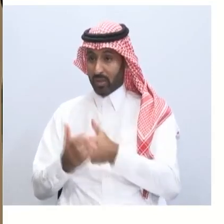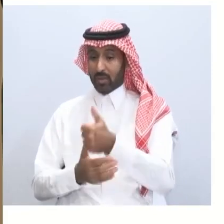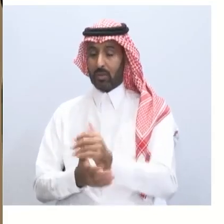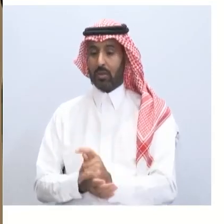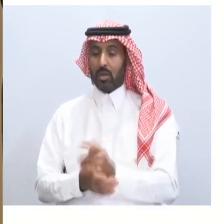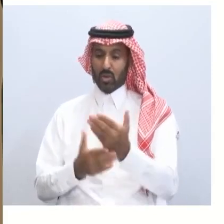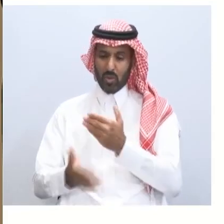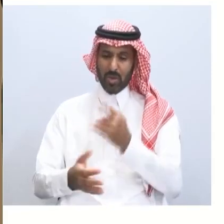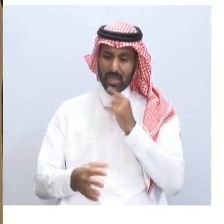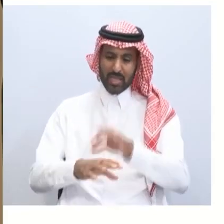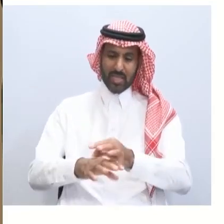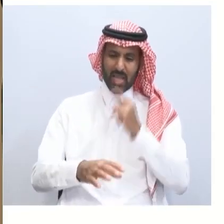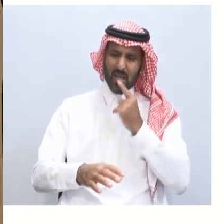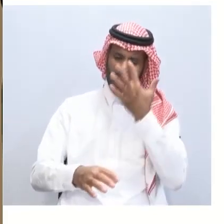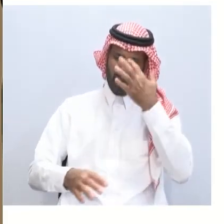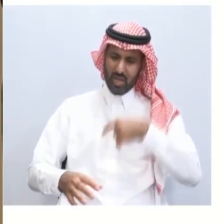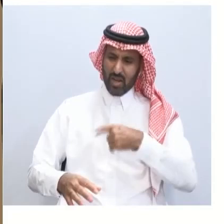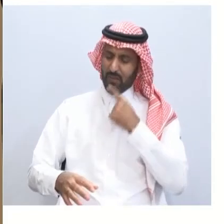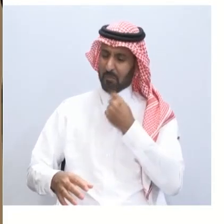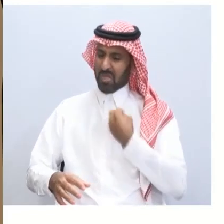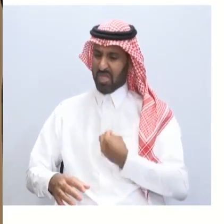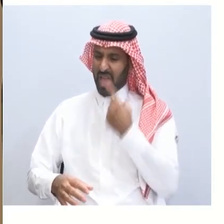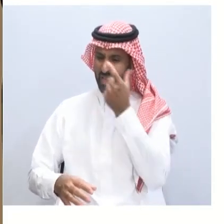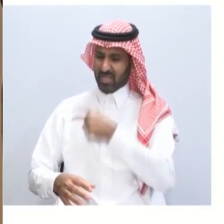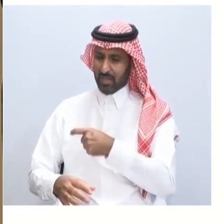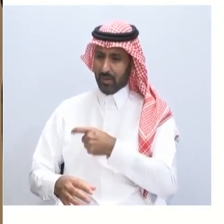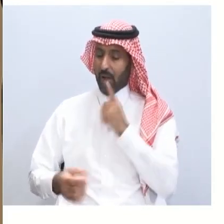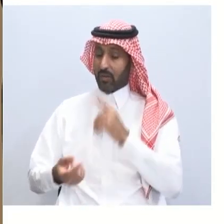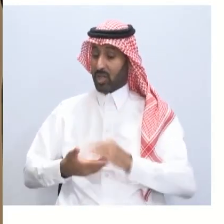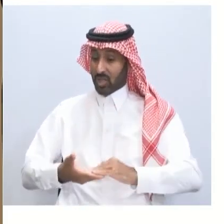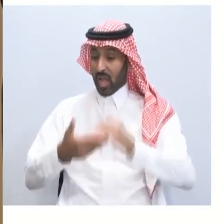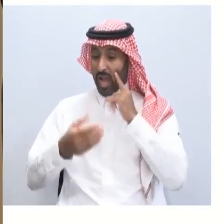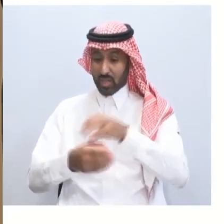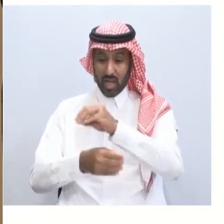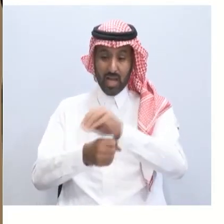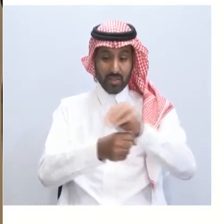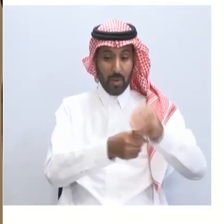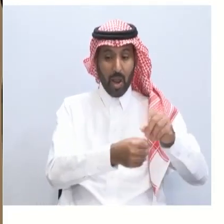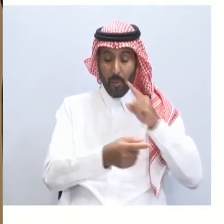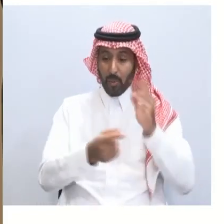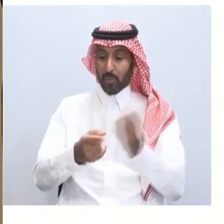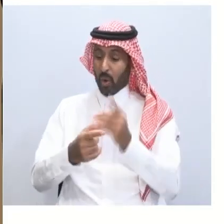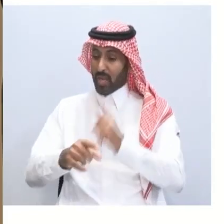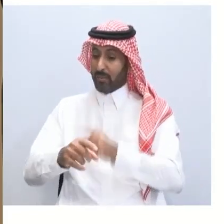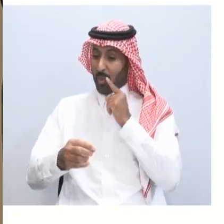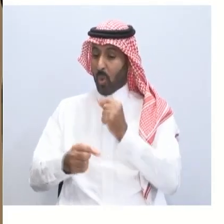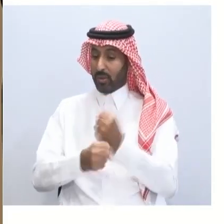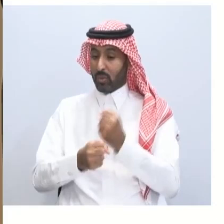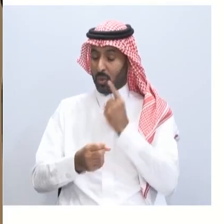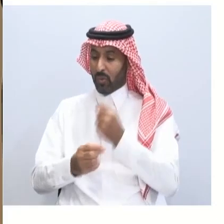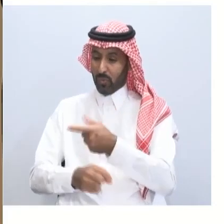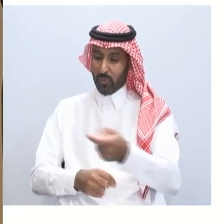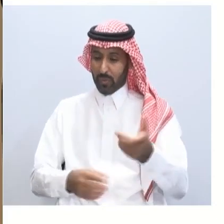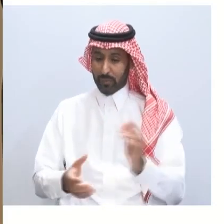ويبعد الانسان عن الانانيه وحب الذات فيساعد على تقاسم المعلومات وتقاسم الوقت والجهد